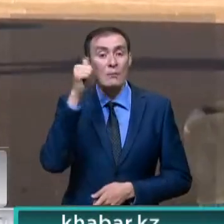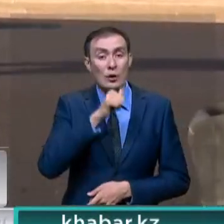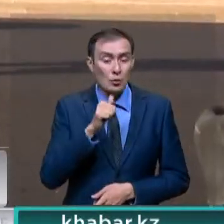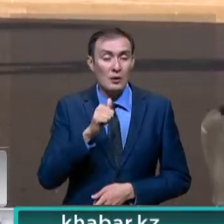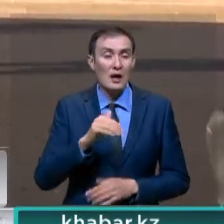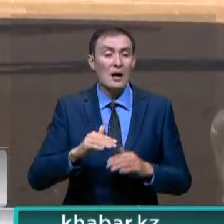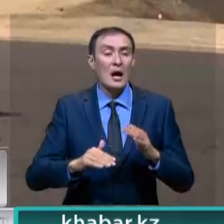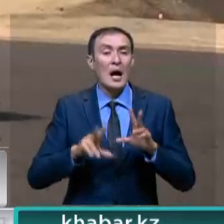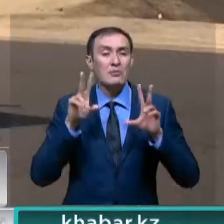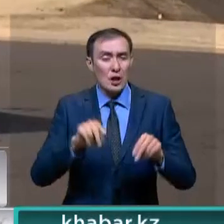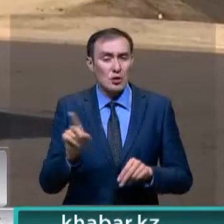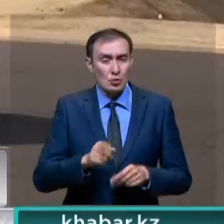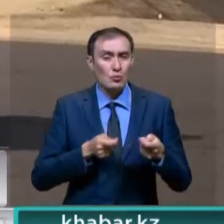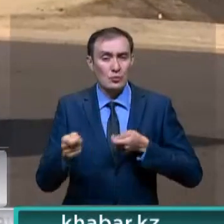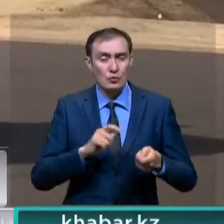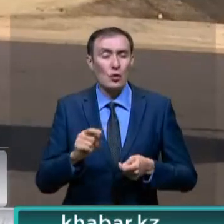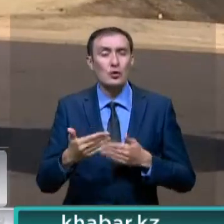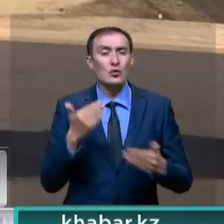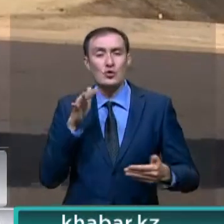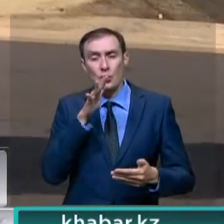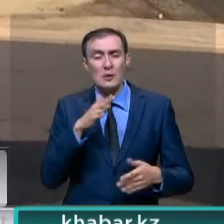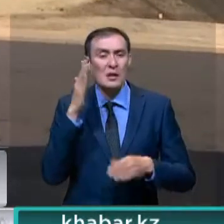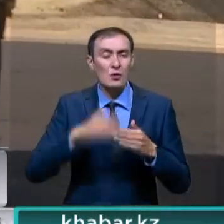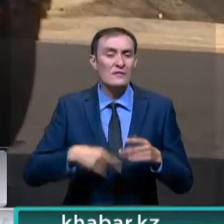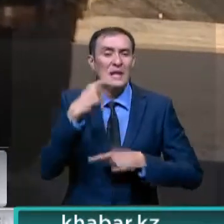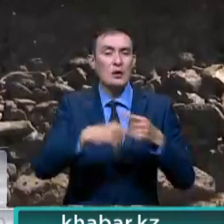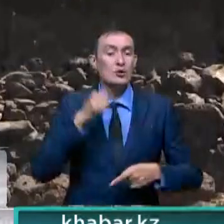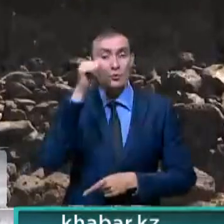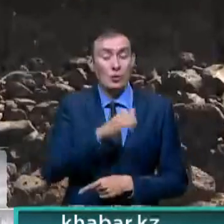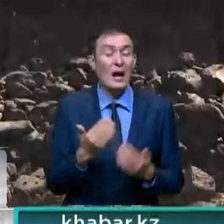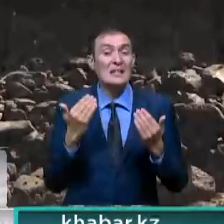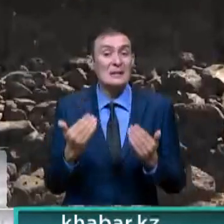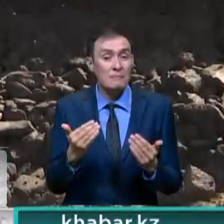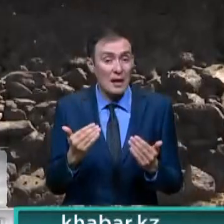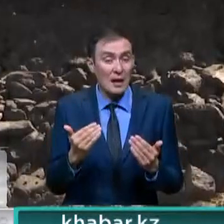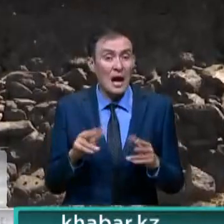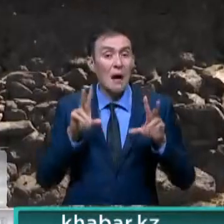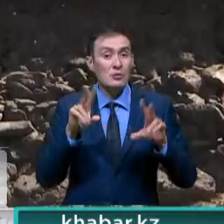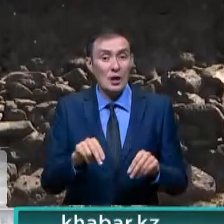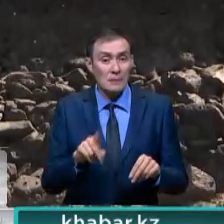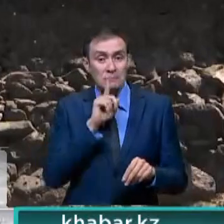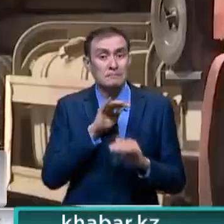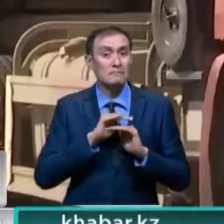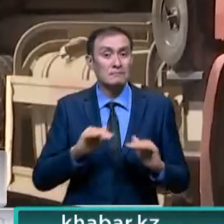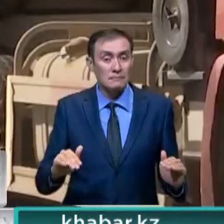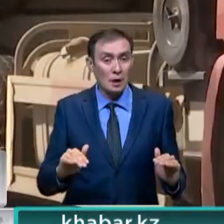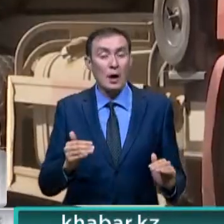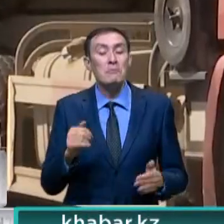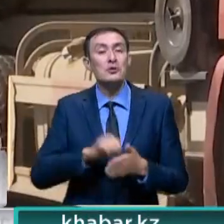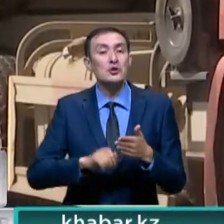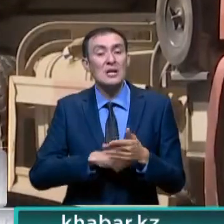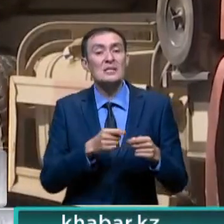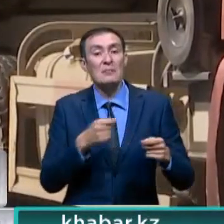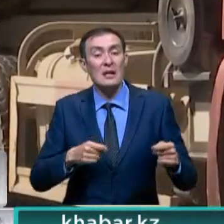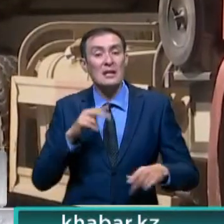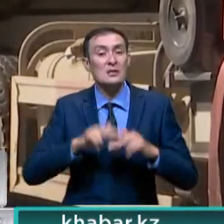высоких уровнях не раз заявлялось о досрочном завершении уже в следующем году. Сейчас с громкими обещаниями осторожничают. Одной из причин